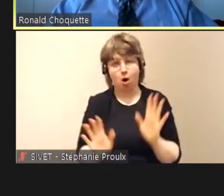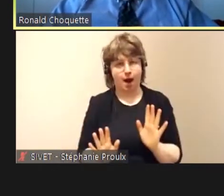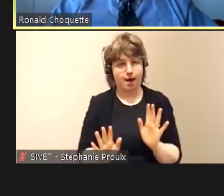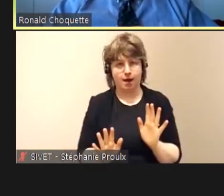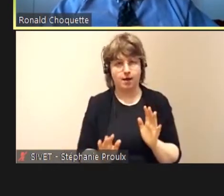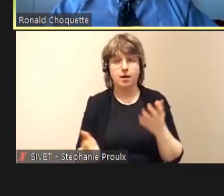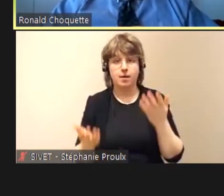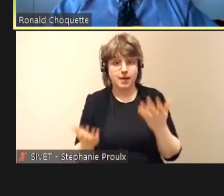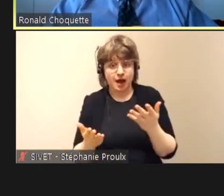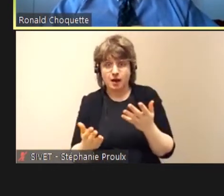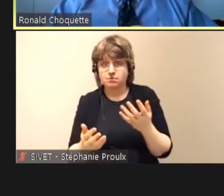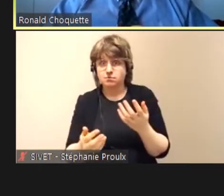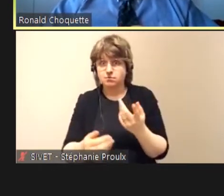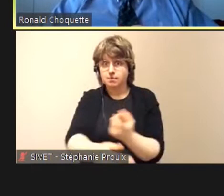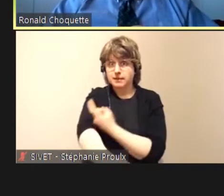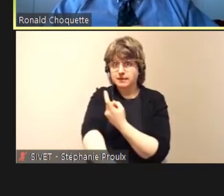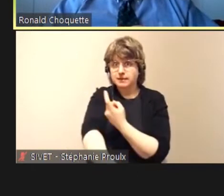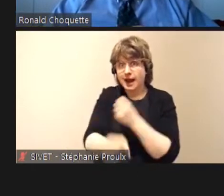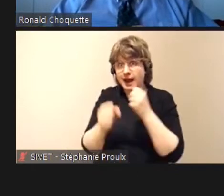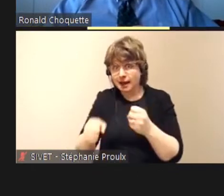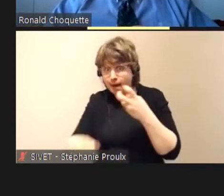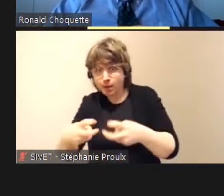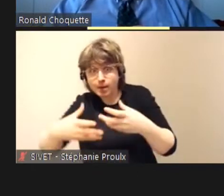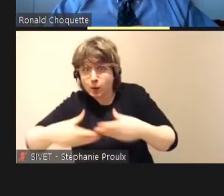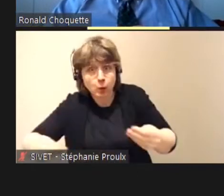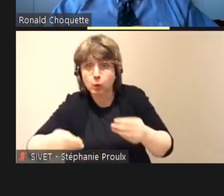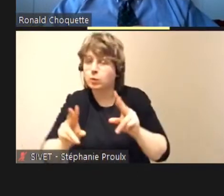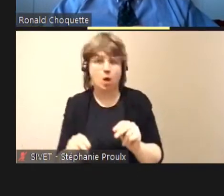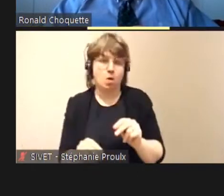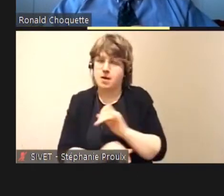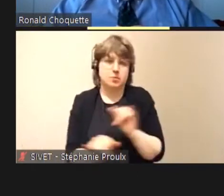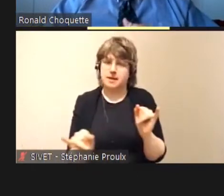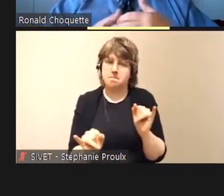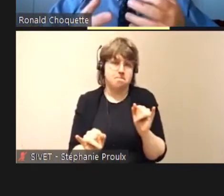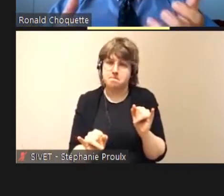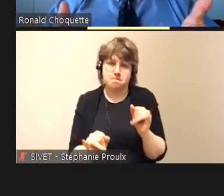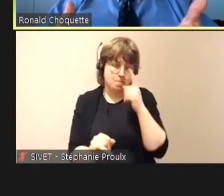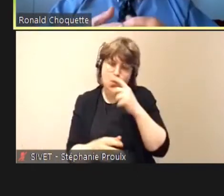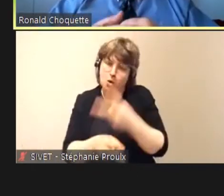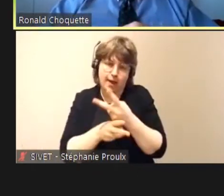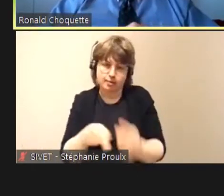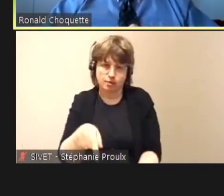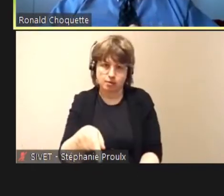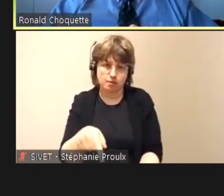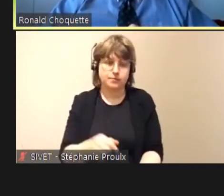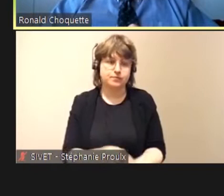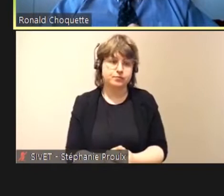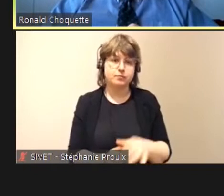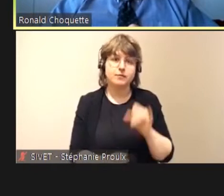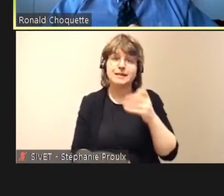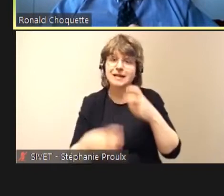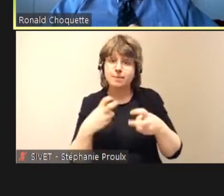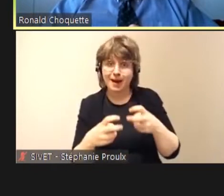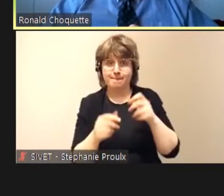aucun traitement médical qui peut être appliqué pour les traiter. Donc, dans le cas d'un problème